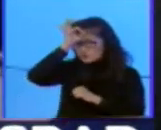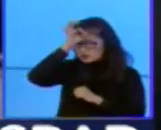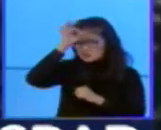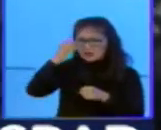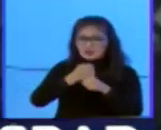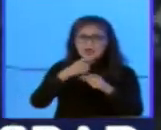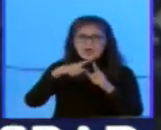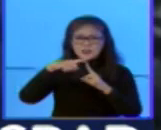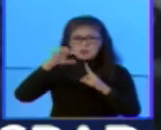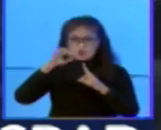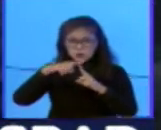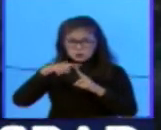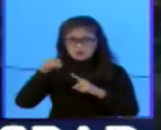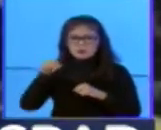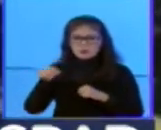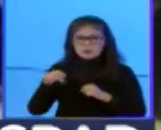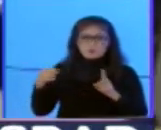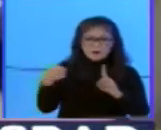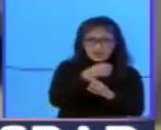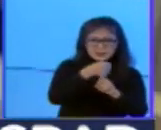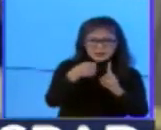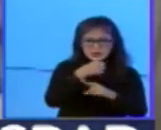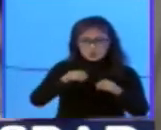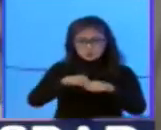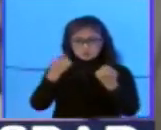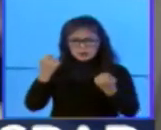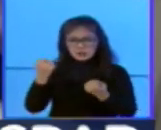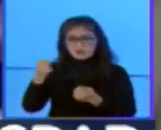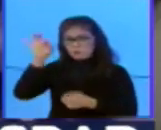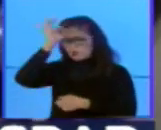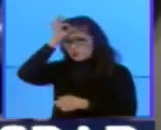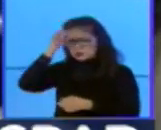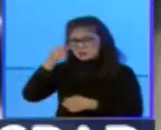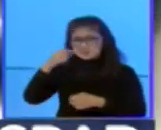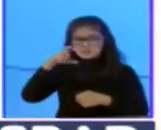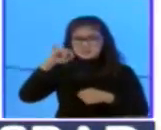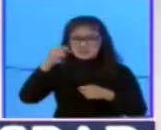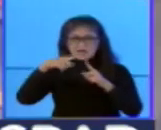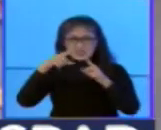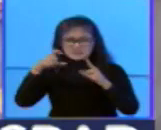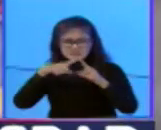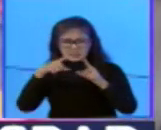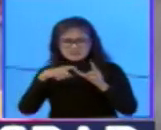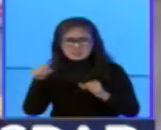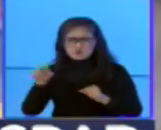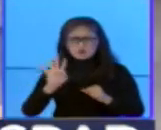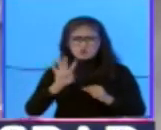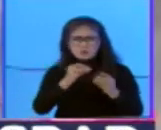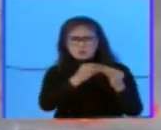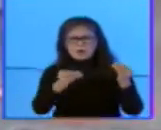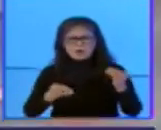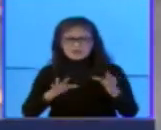menegaskan aksi penganiayaan dan perusakan Mapolsek Ciracas, Jakarta Timur yang terjadi adalah ulah oknum. Sebenarnya kita berdoa semua cepat